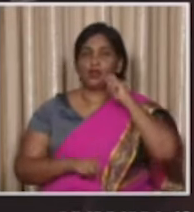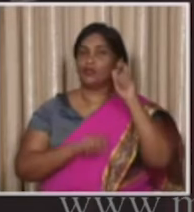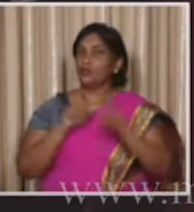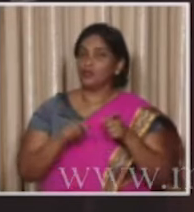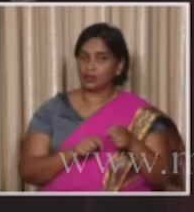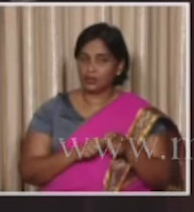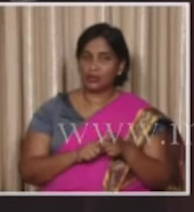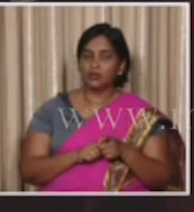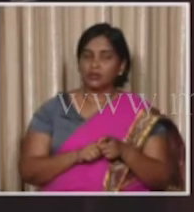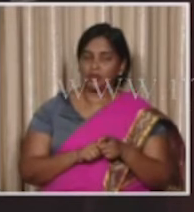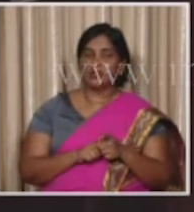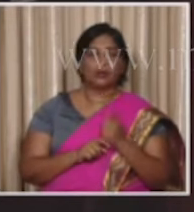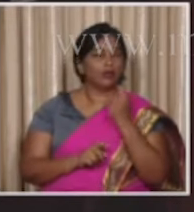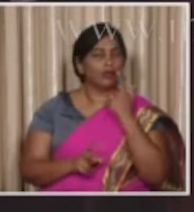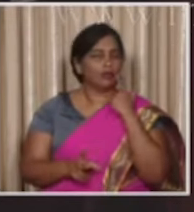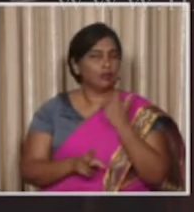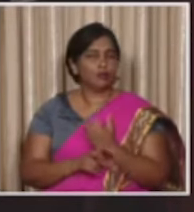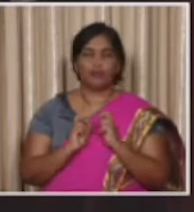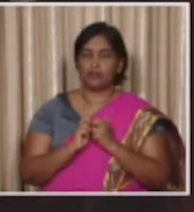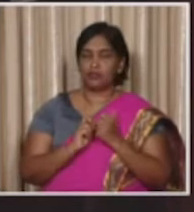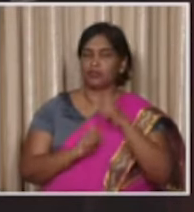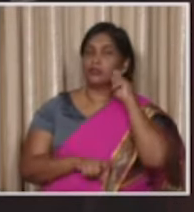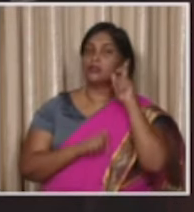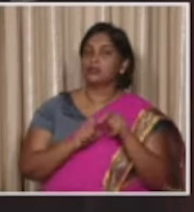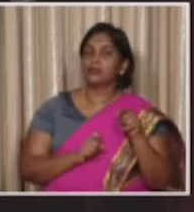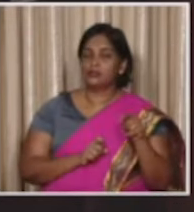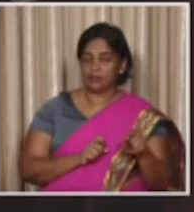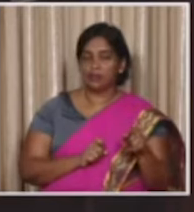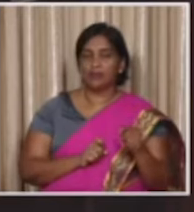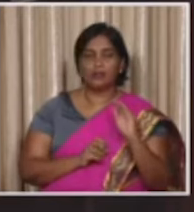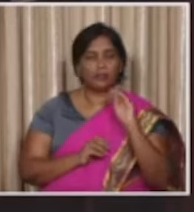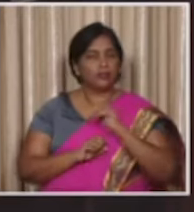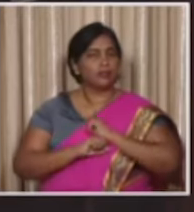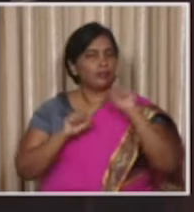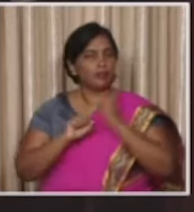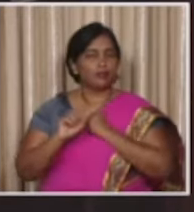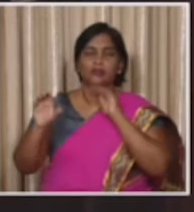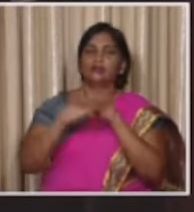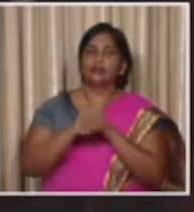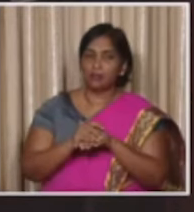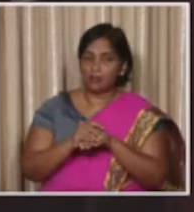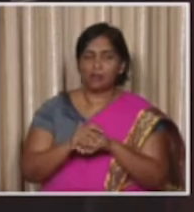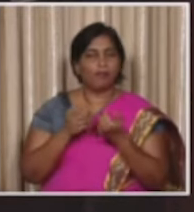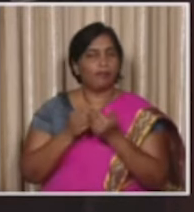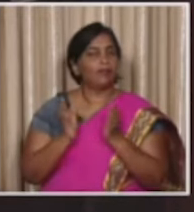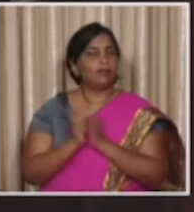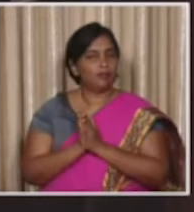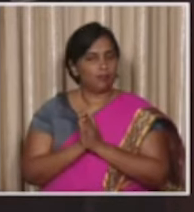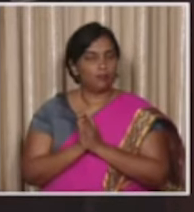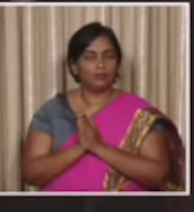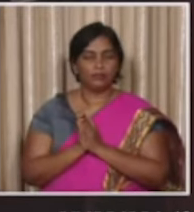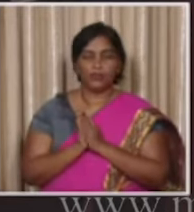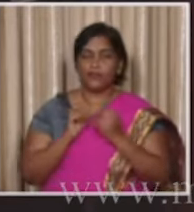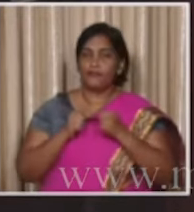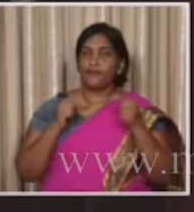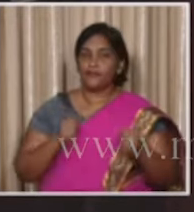මිනිස්සයා ආර්ථික වශයෙන් වැටිච්ච මිනිස්සයාට යම් අරගලයකට පෙනී ඉඳලා ඒ වෙනුවෙන් තමන්ගේ තියෙන